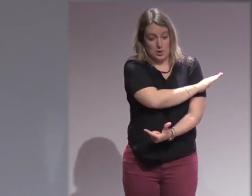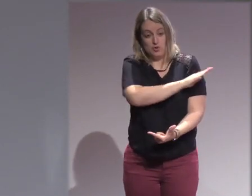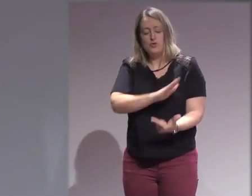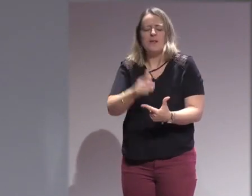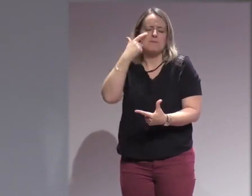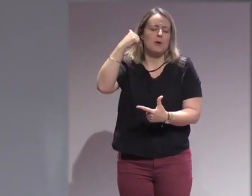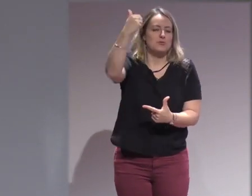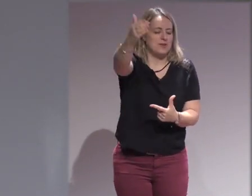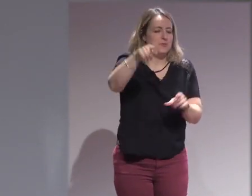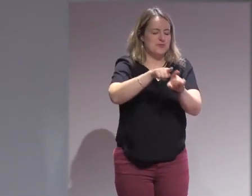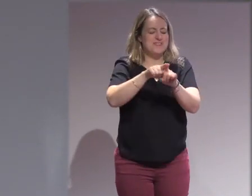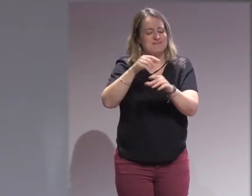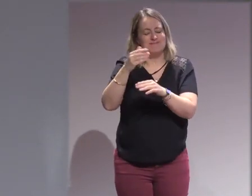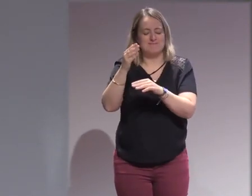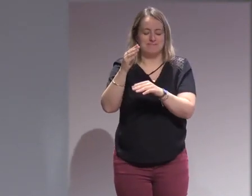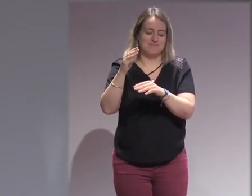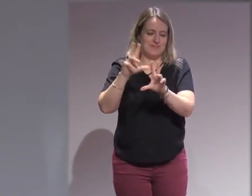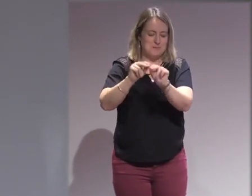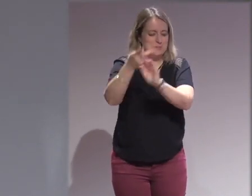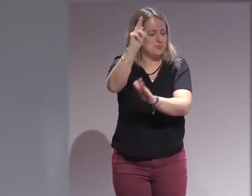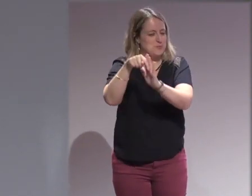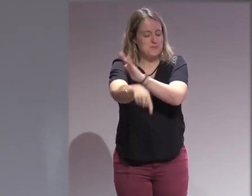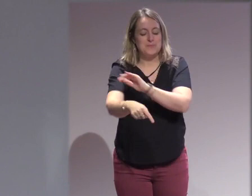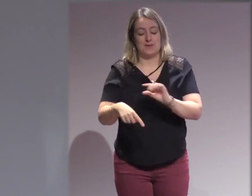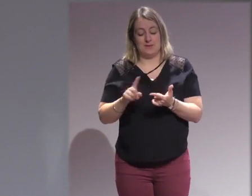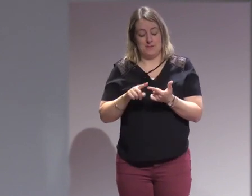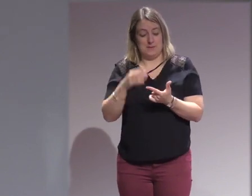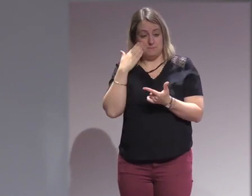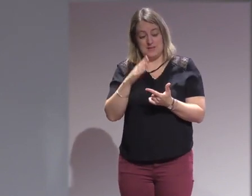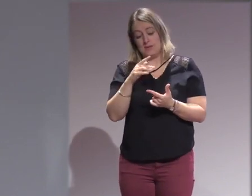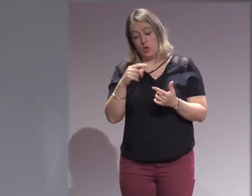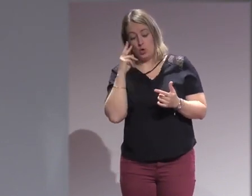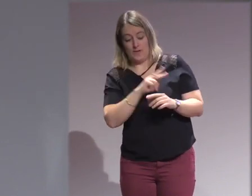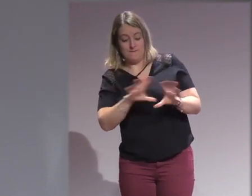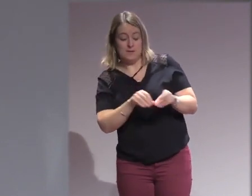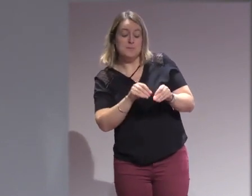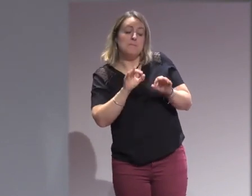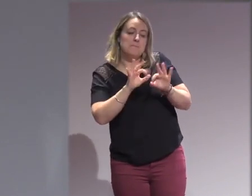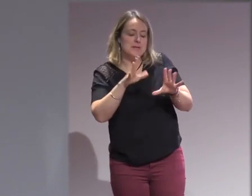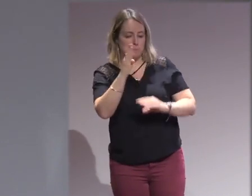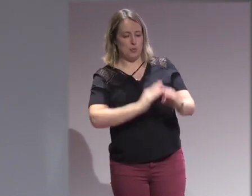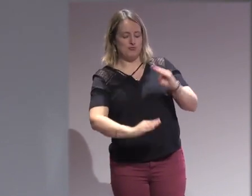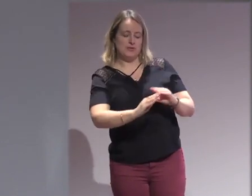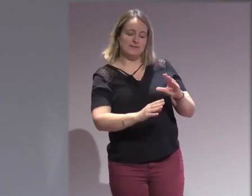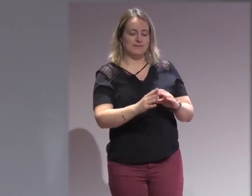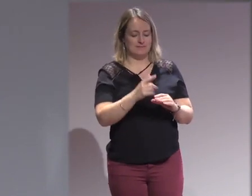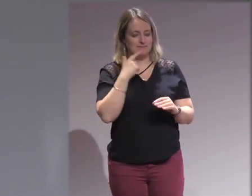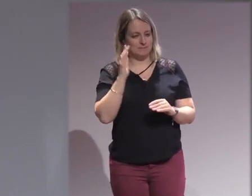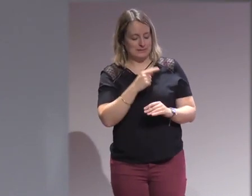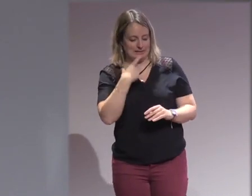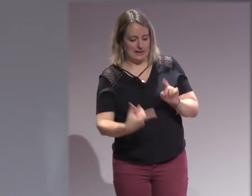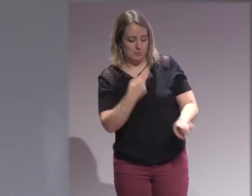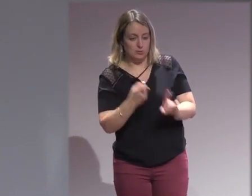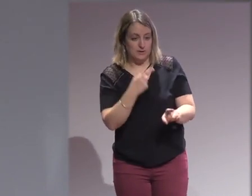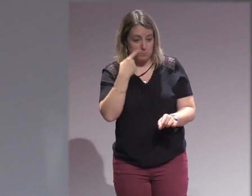plus tard dans ma présentation, c'est que quand on est dans une vision biologisante de la famille, c'est dommageable aux personnes adoptées, et puis